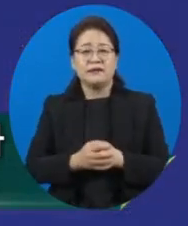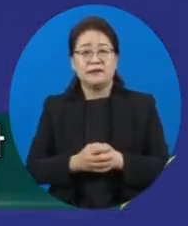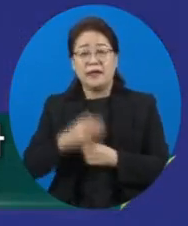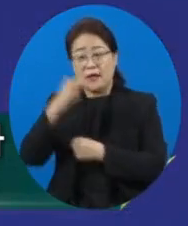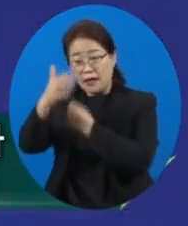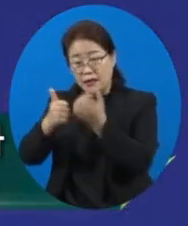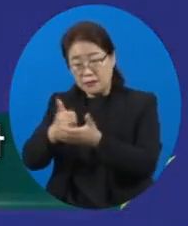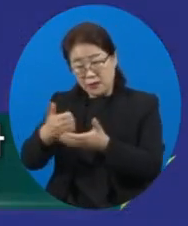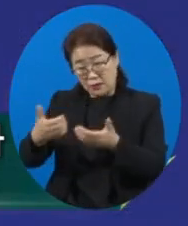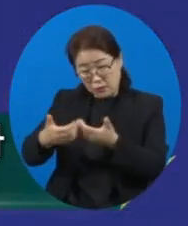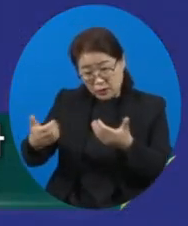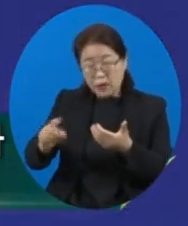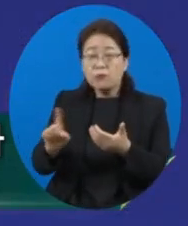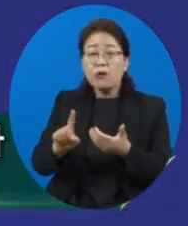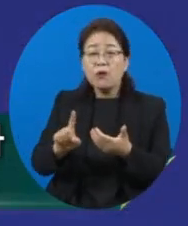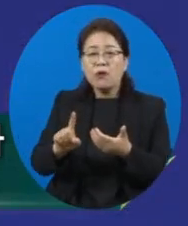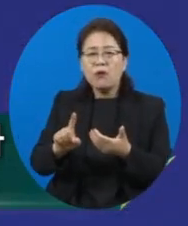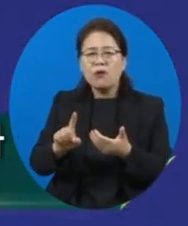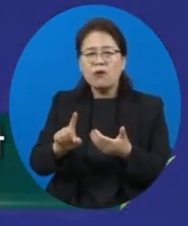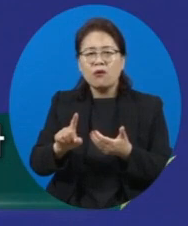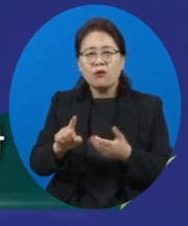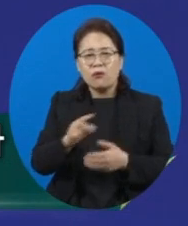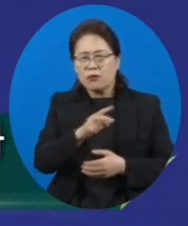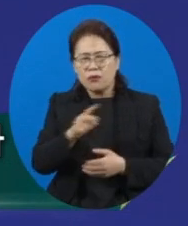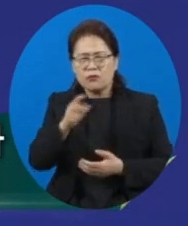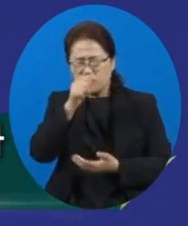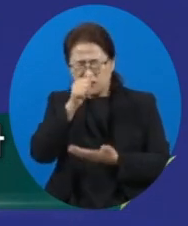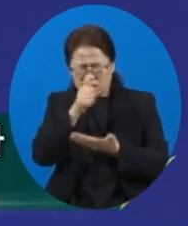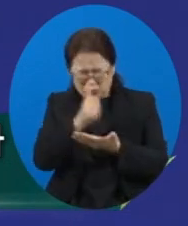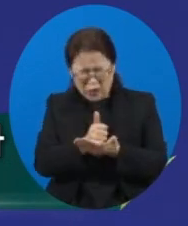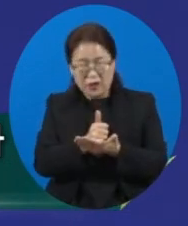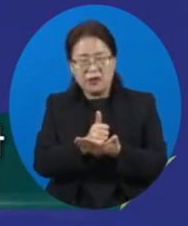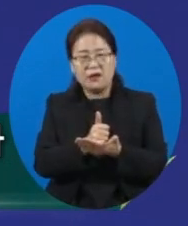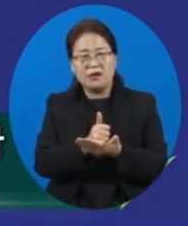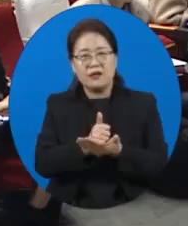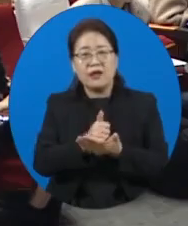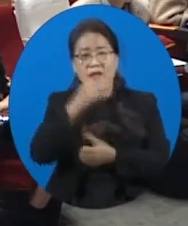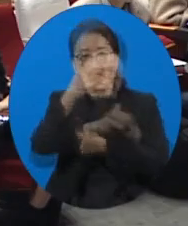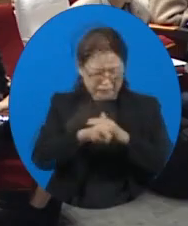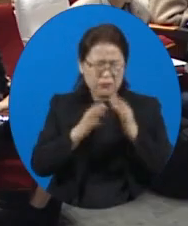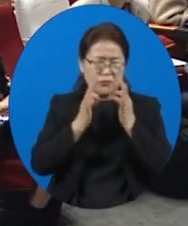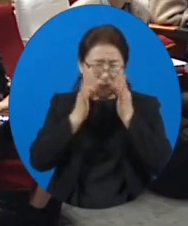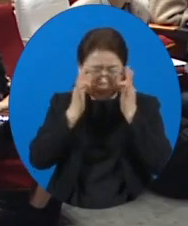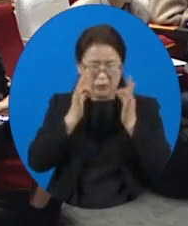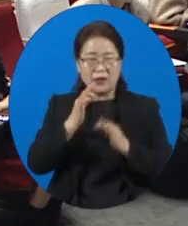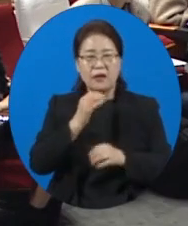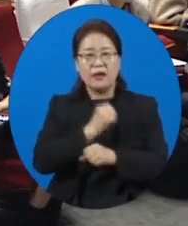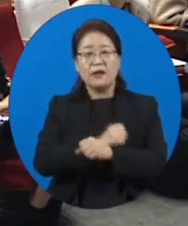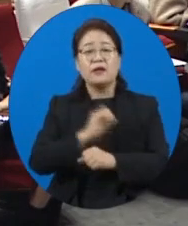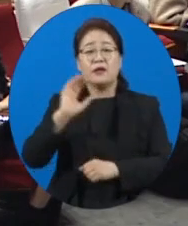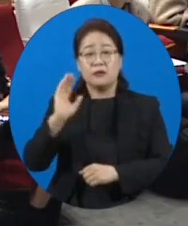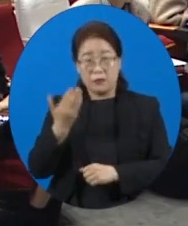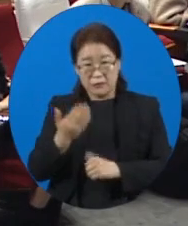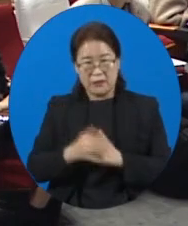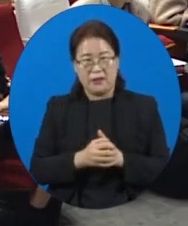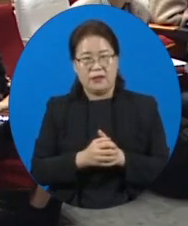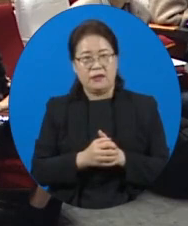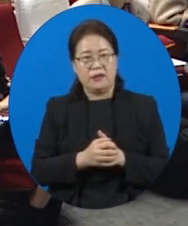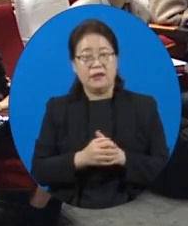하나님과 멀어지게 만드는 게 뭐예요? 죄입니다. 왜? 하나님은 거룩하신 분이기 때문이죠. 우리 인간은